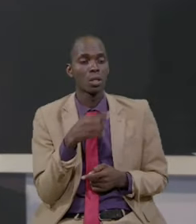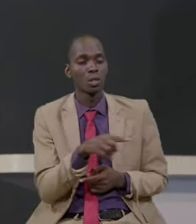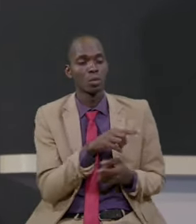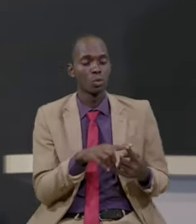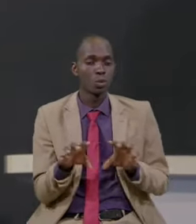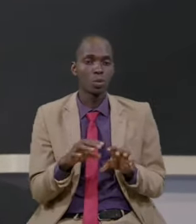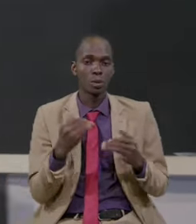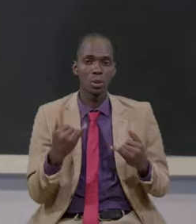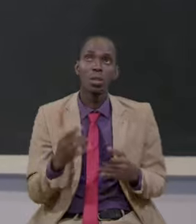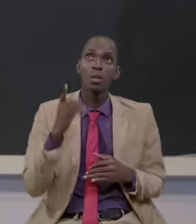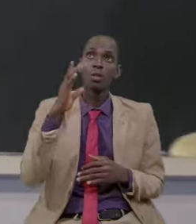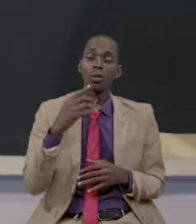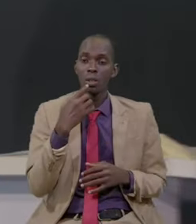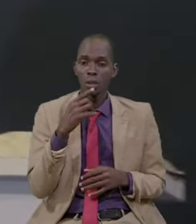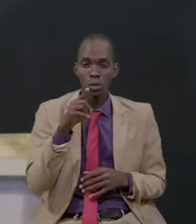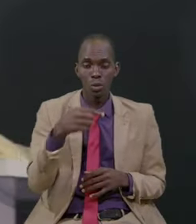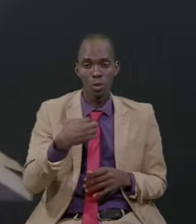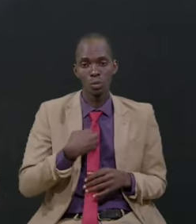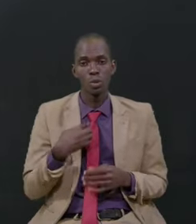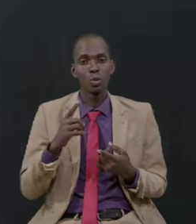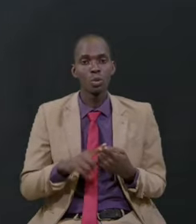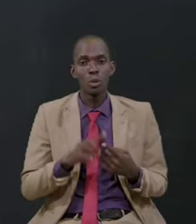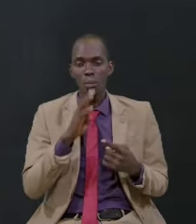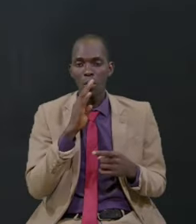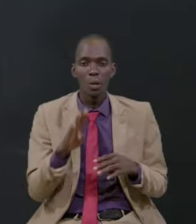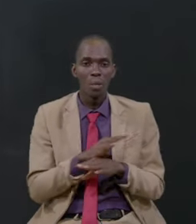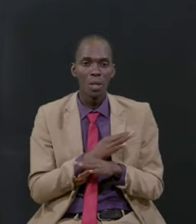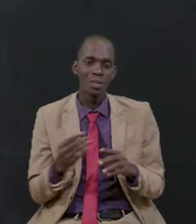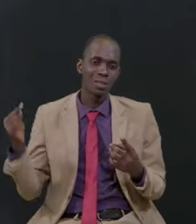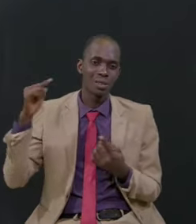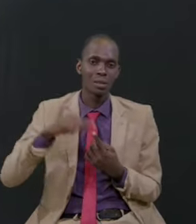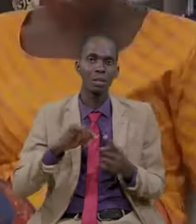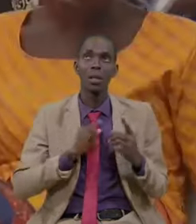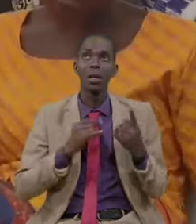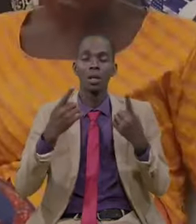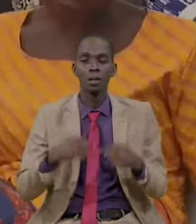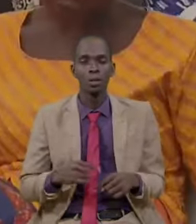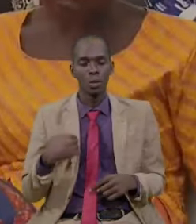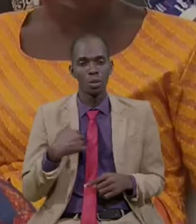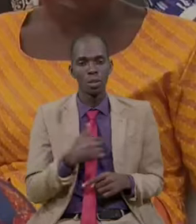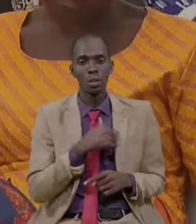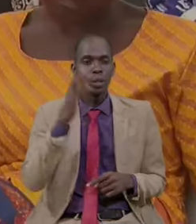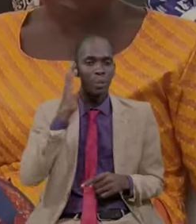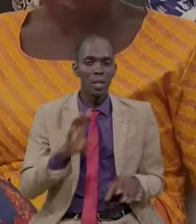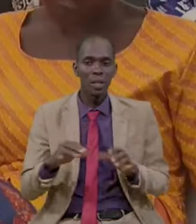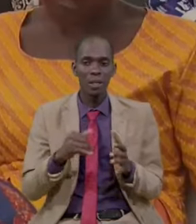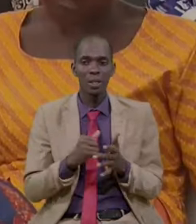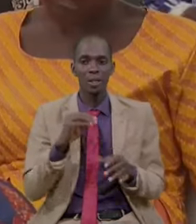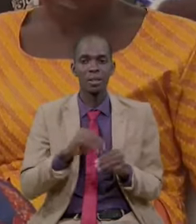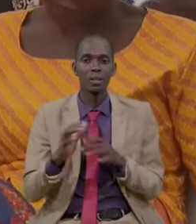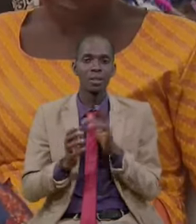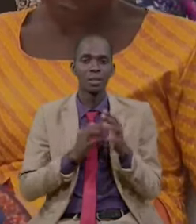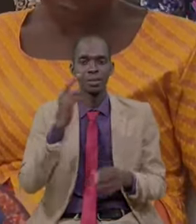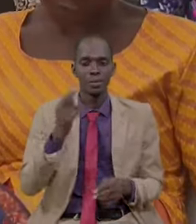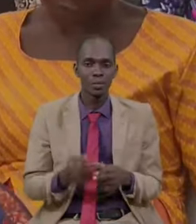moi. Faites-les valoir jusqu'à ce que je vienne. Nous le ferons au nom de Jésus.